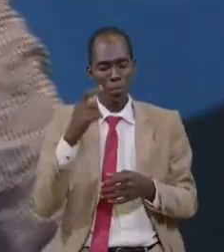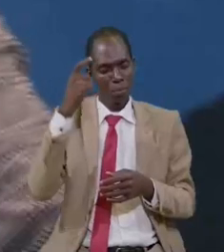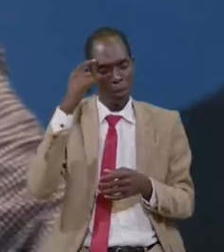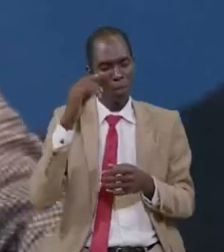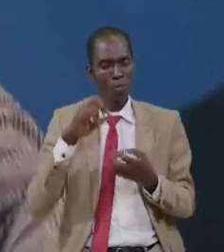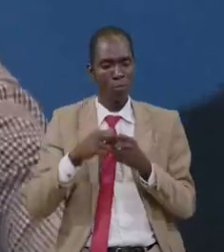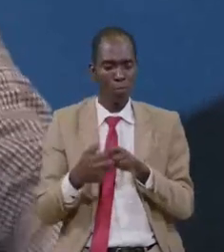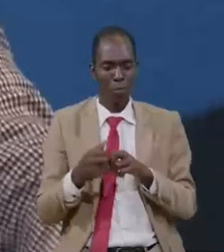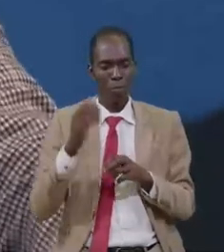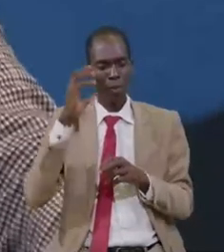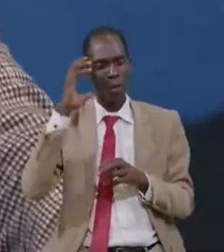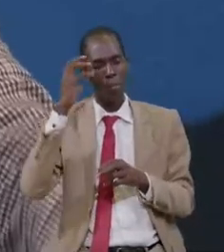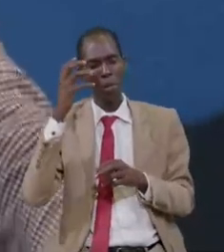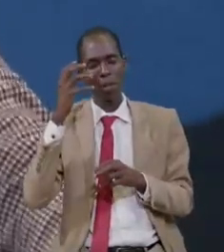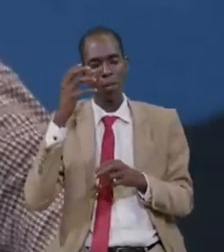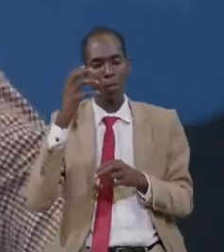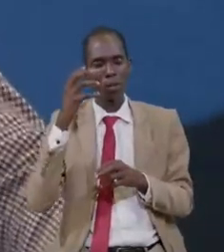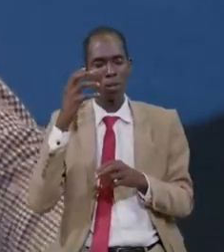folie,